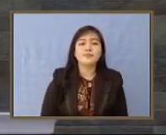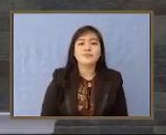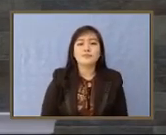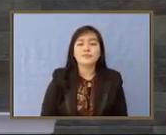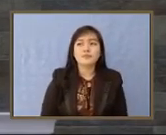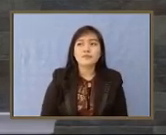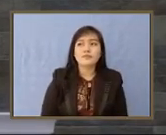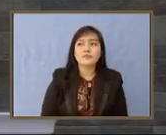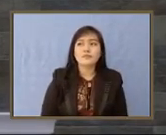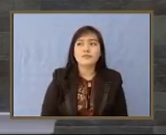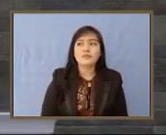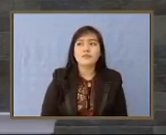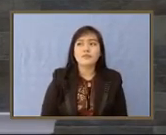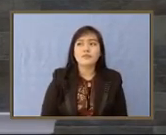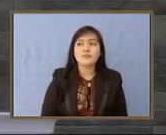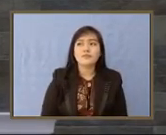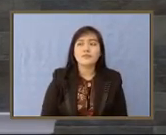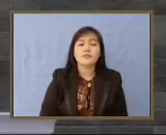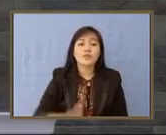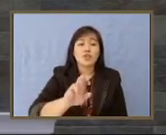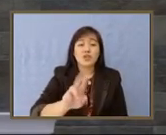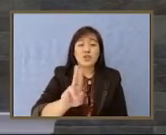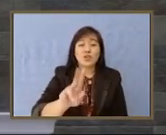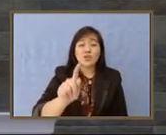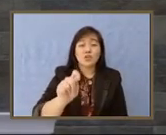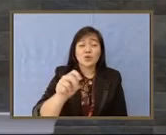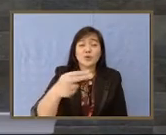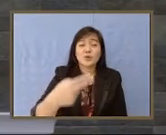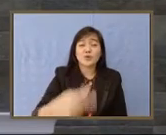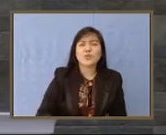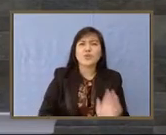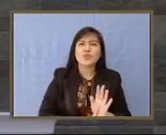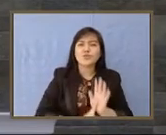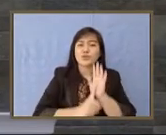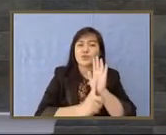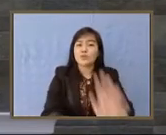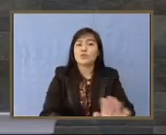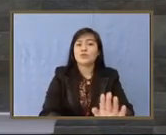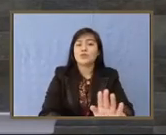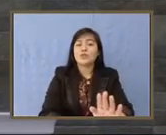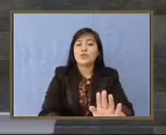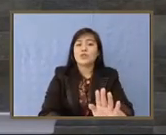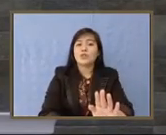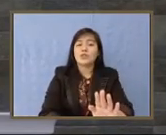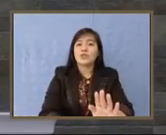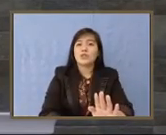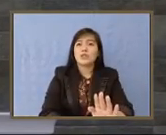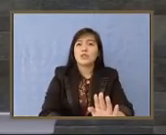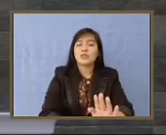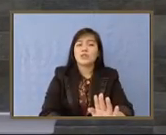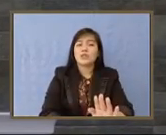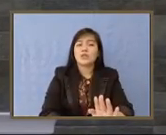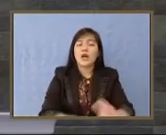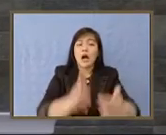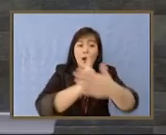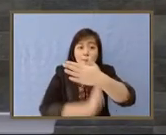dito that Ruth, as the Moabites, ay naging gleaner po siya. Yung sabi ko po sa inyo, nag-glean